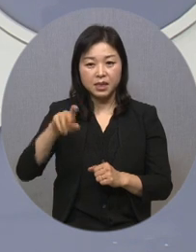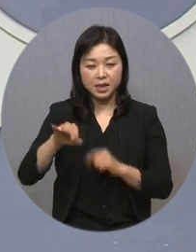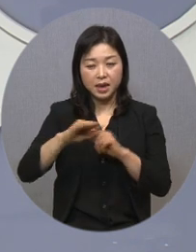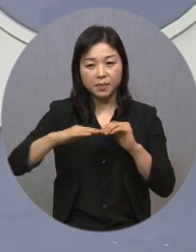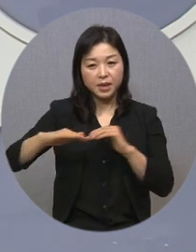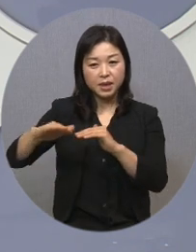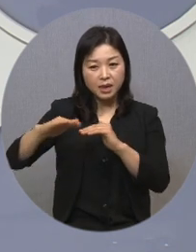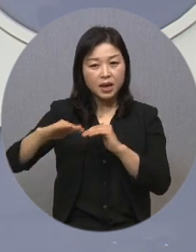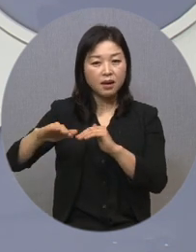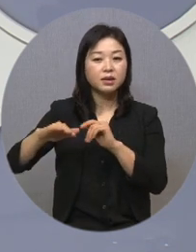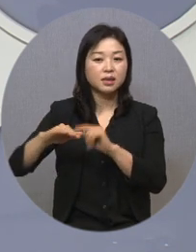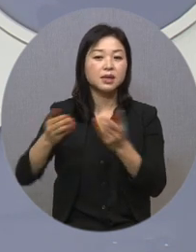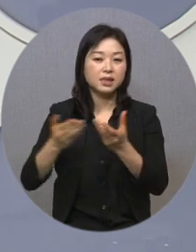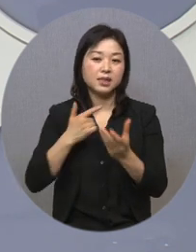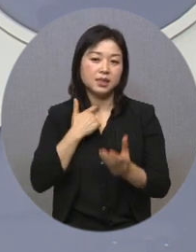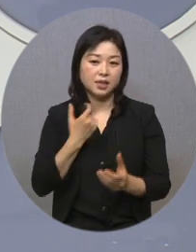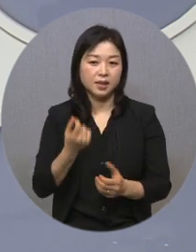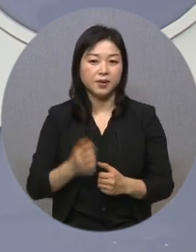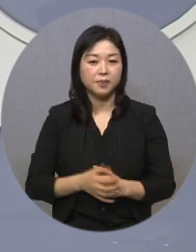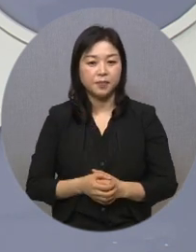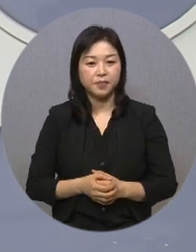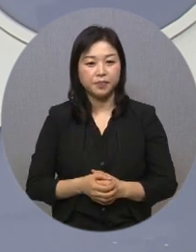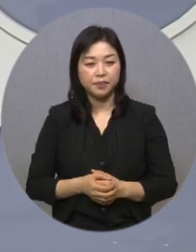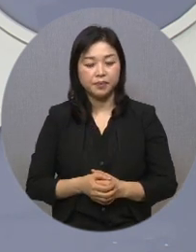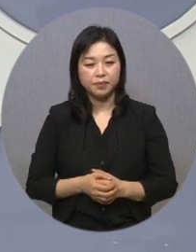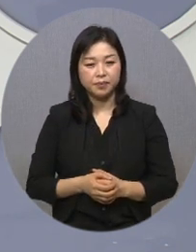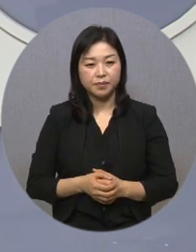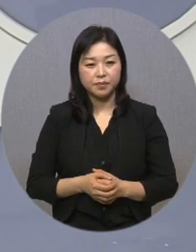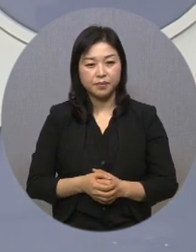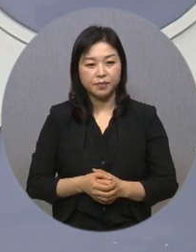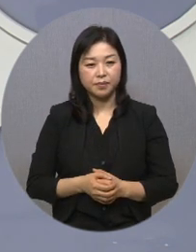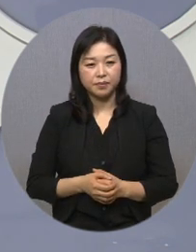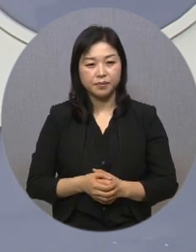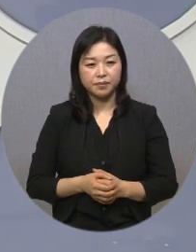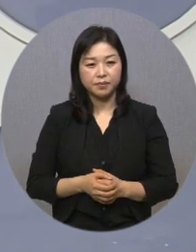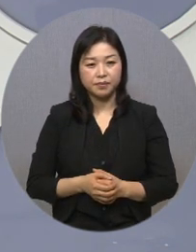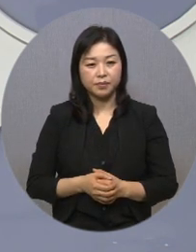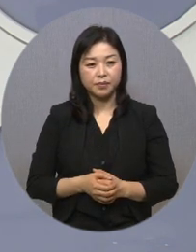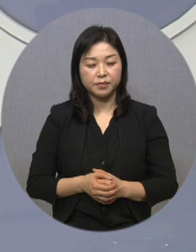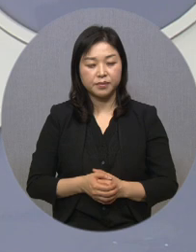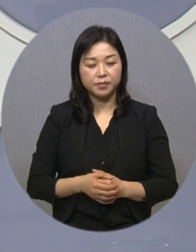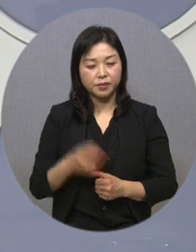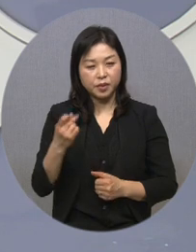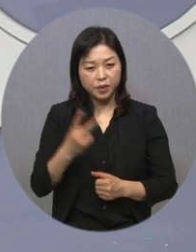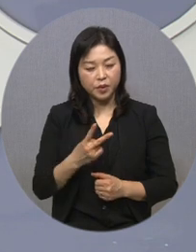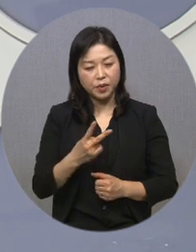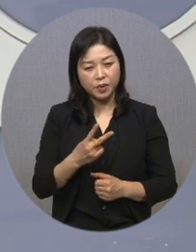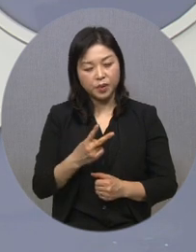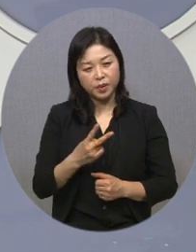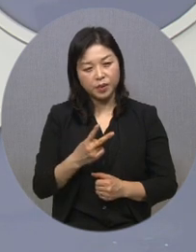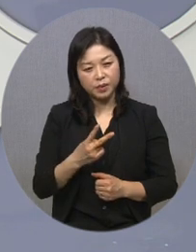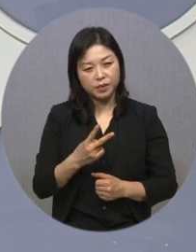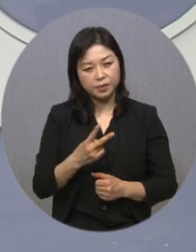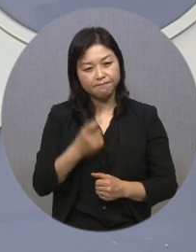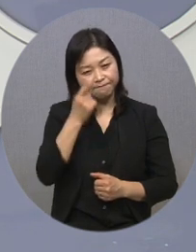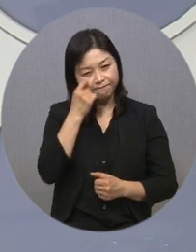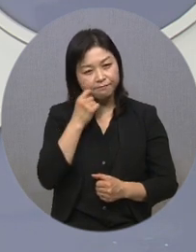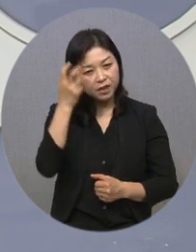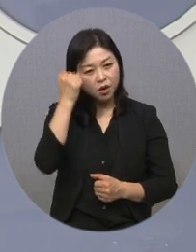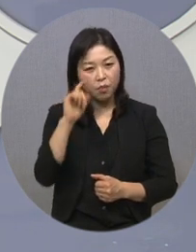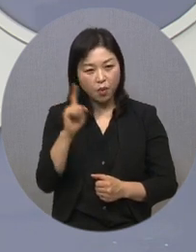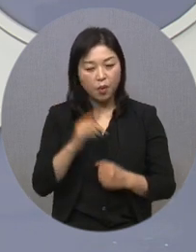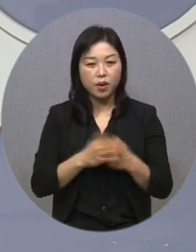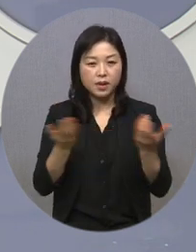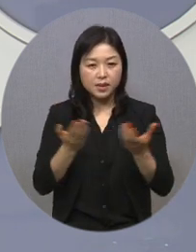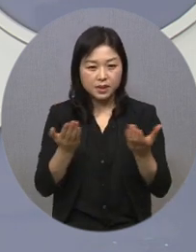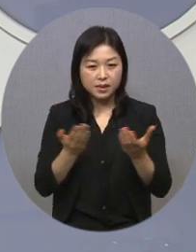만났던 친구가 있고요. 또 현장에서의 좀 아픈 기억이라고 하면 일을